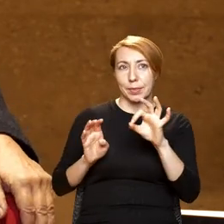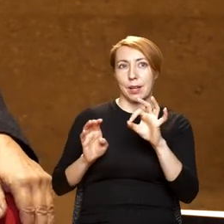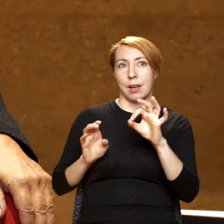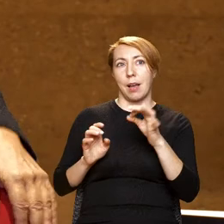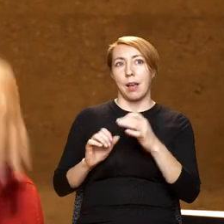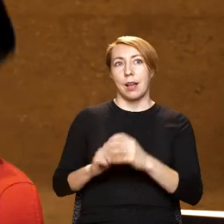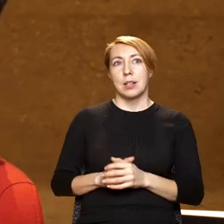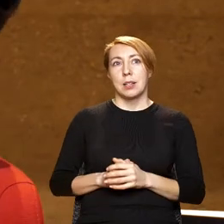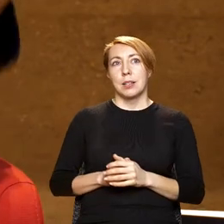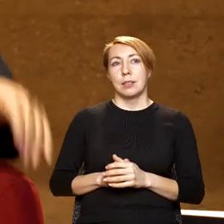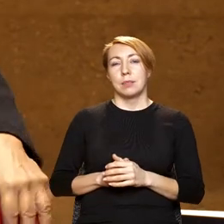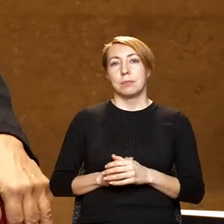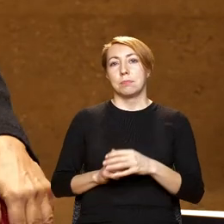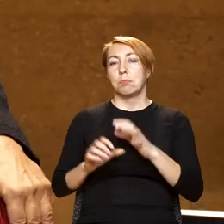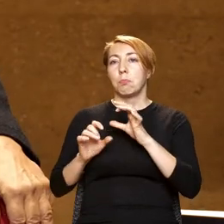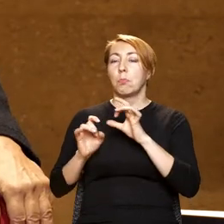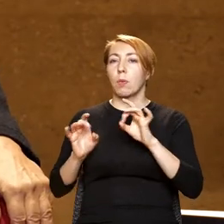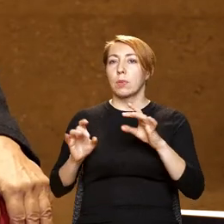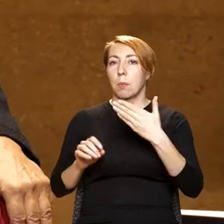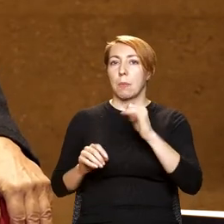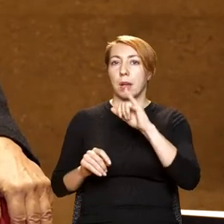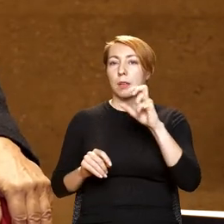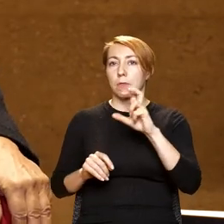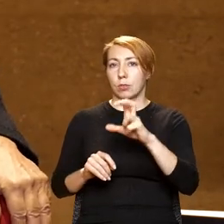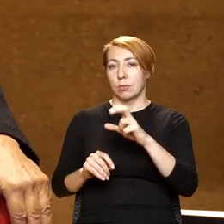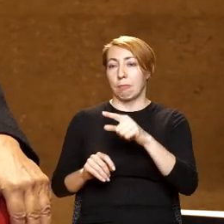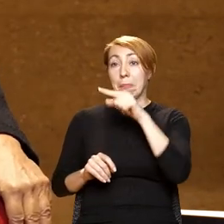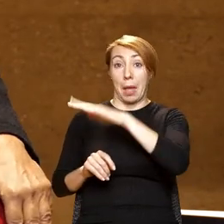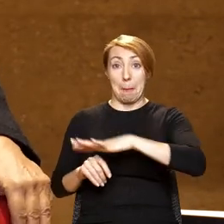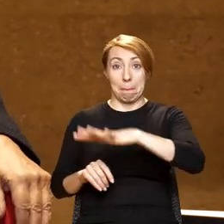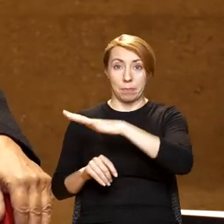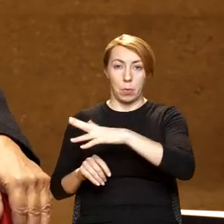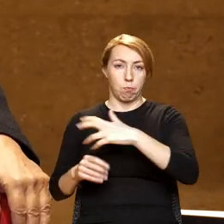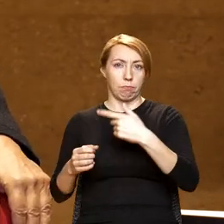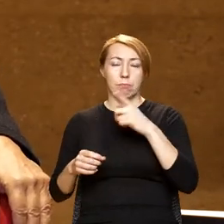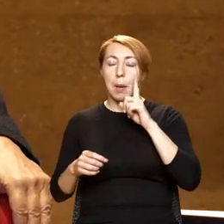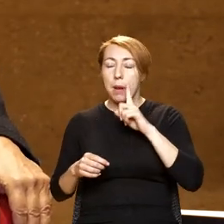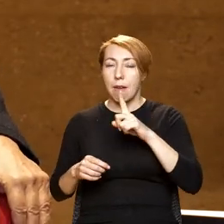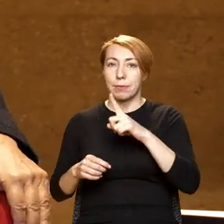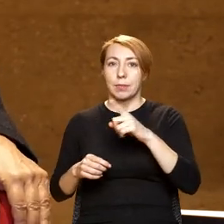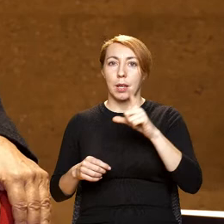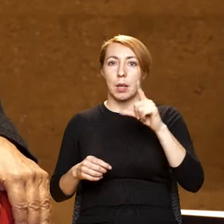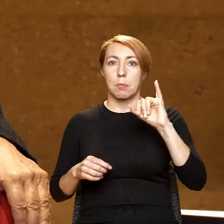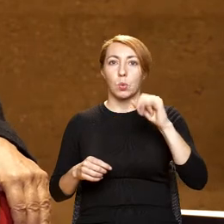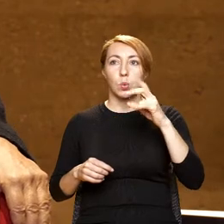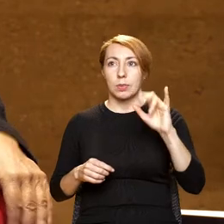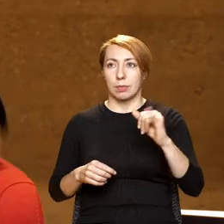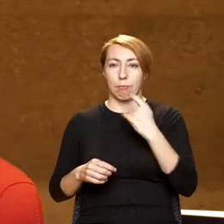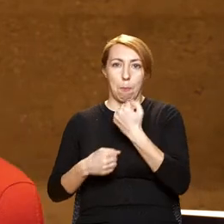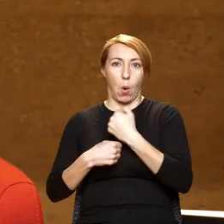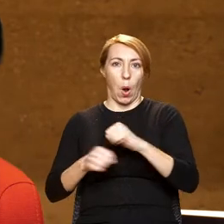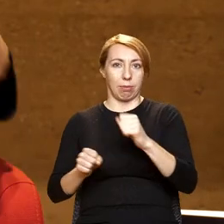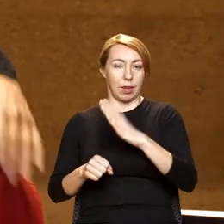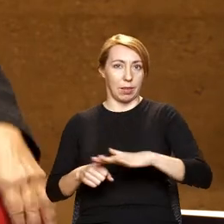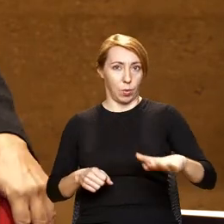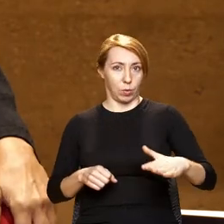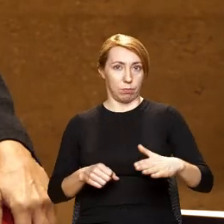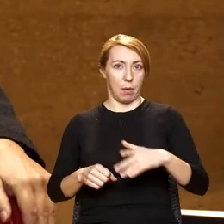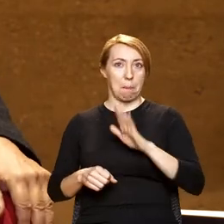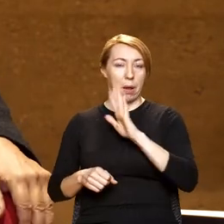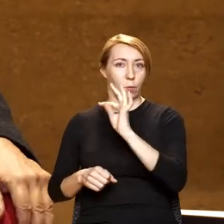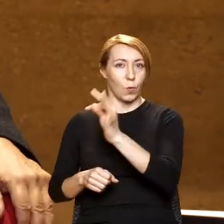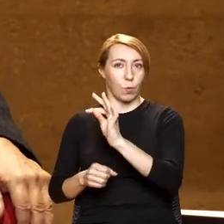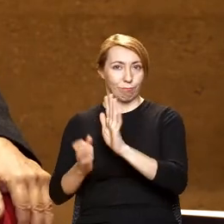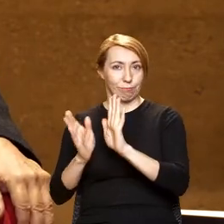profesora Majewicza, że no jest bohaterem niemal narodowym, prawda? I jest bardzo hołubiony i nawet ma swoje